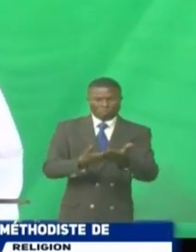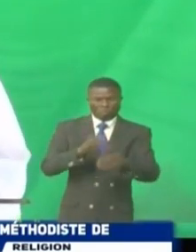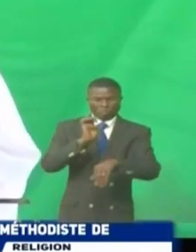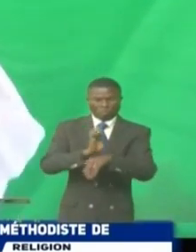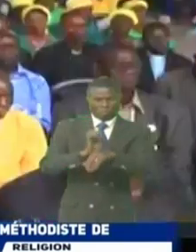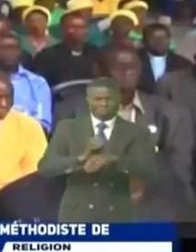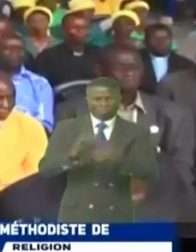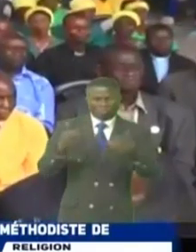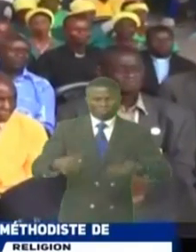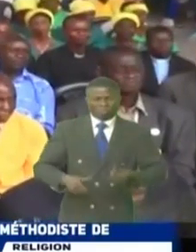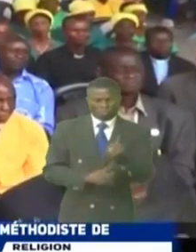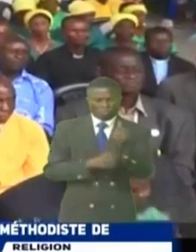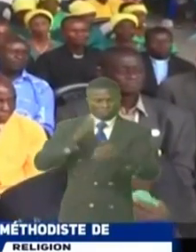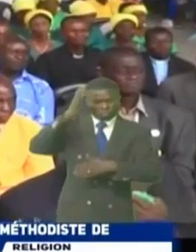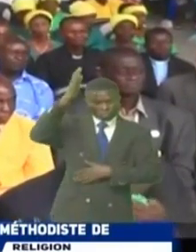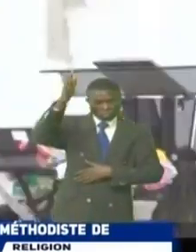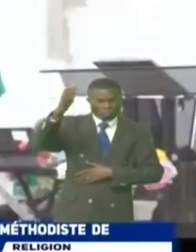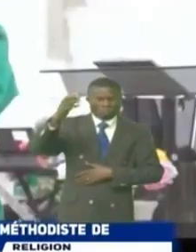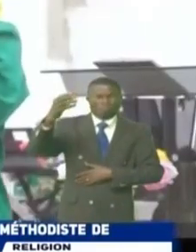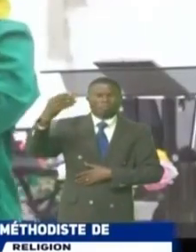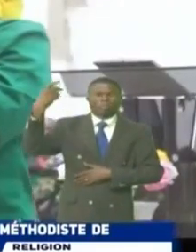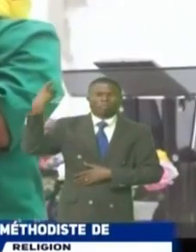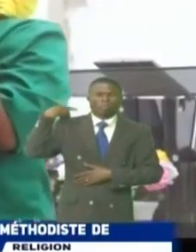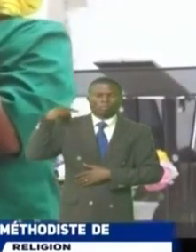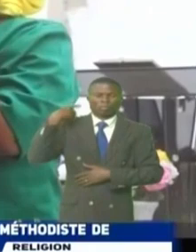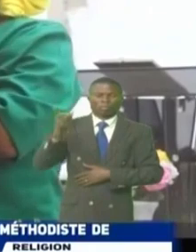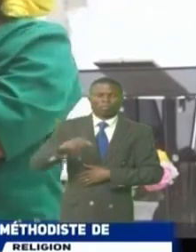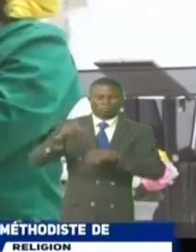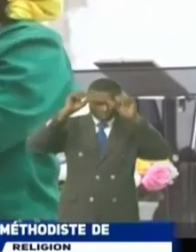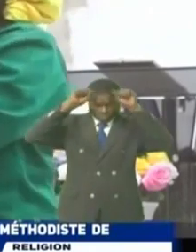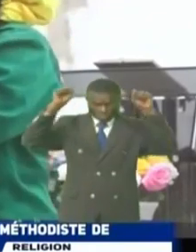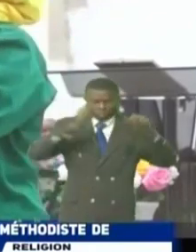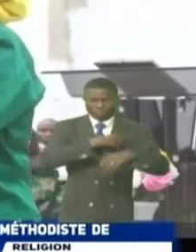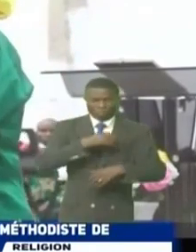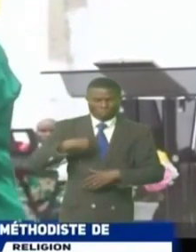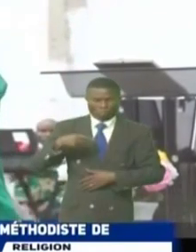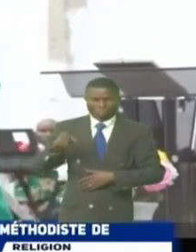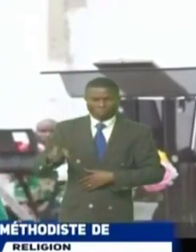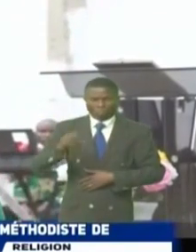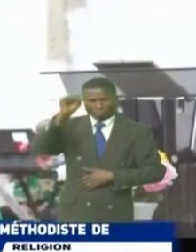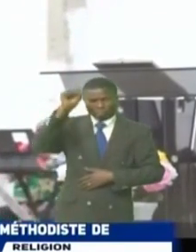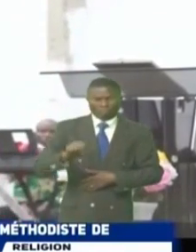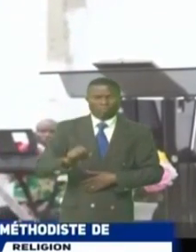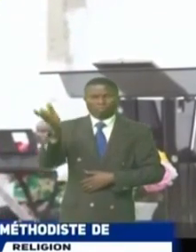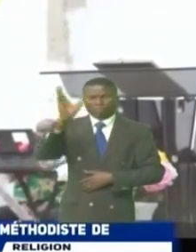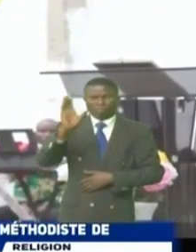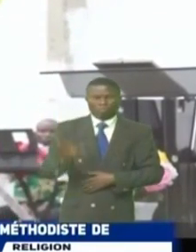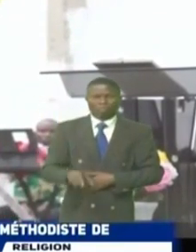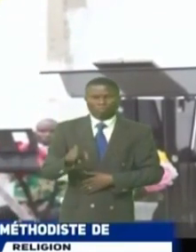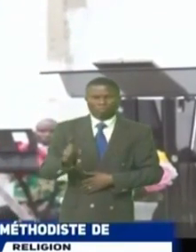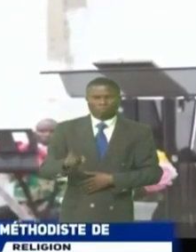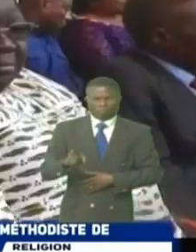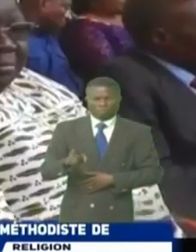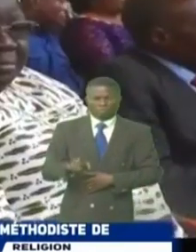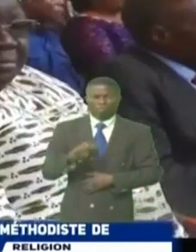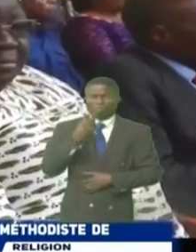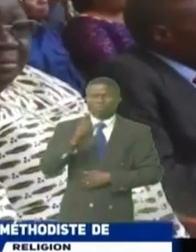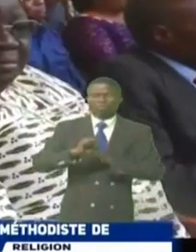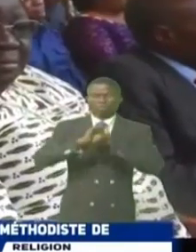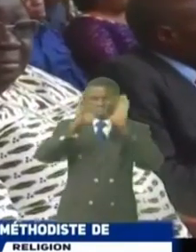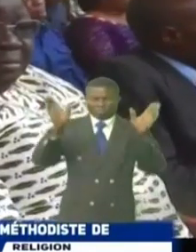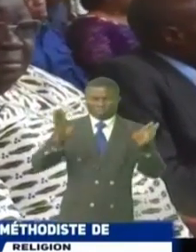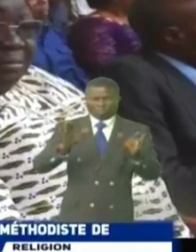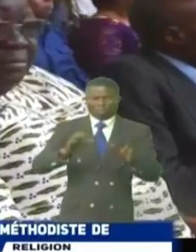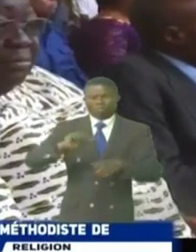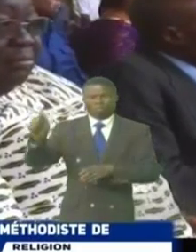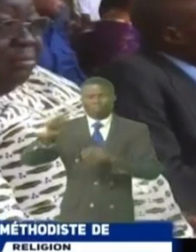générations futures. L'honorable député provincial et président de Mama Kipendano du Sud-Congo, Liliane Kayembe, a été clair. Alors que dans